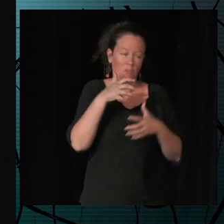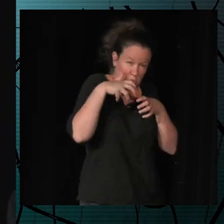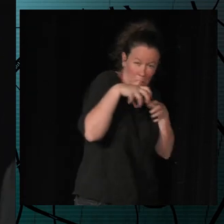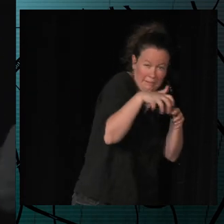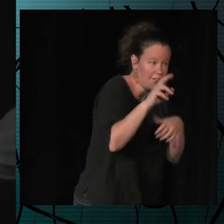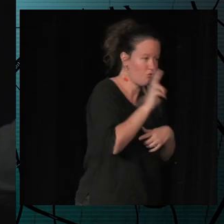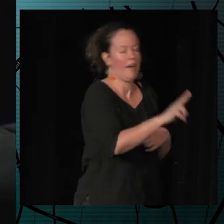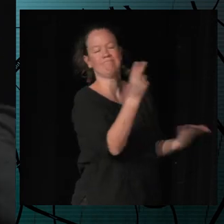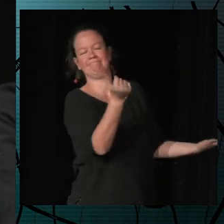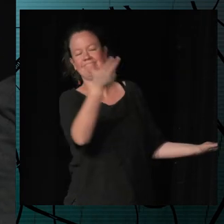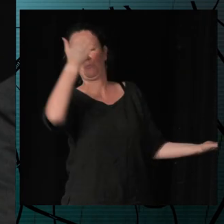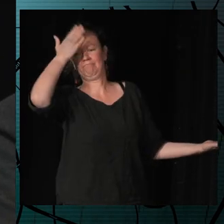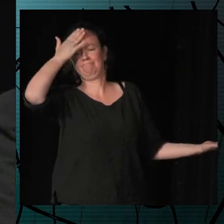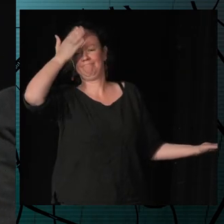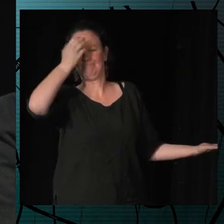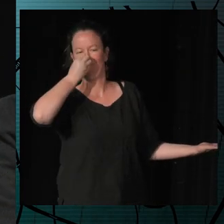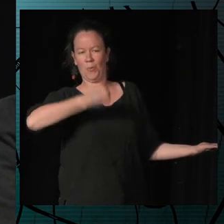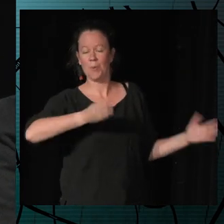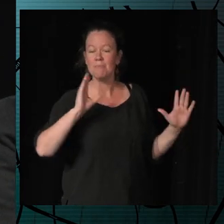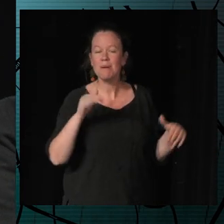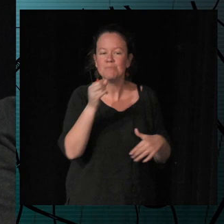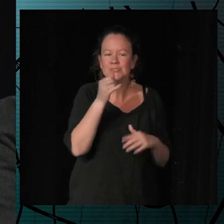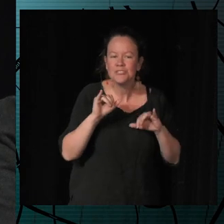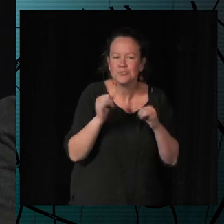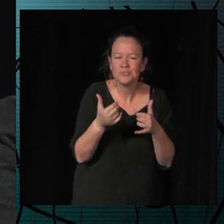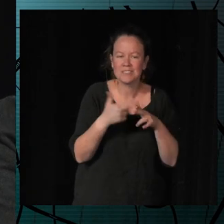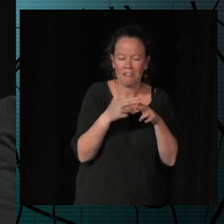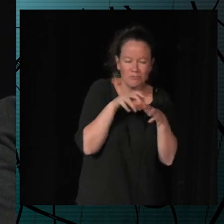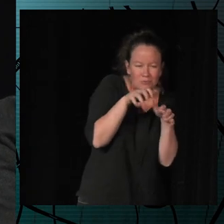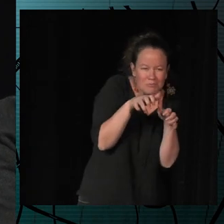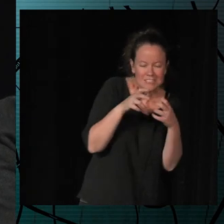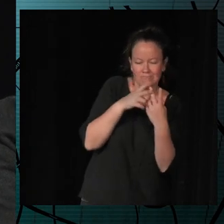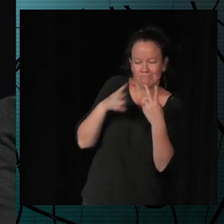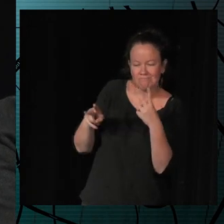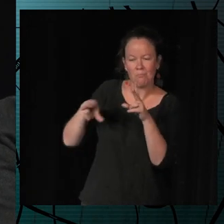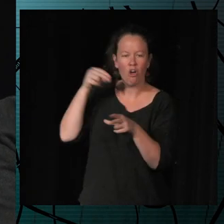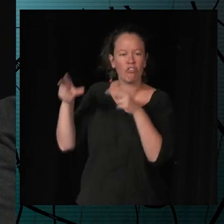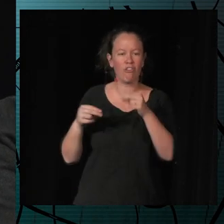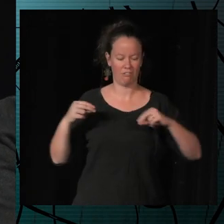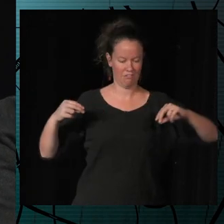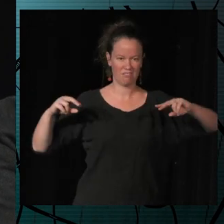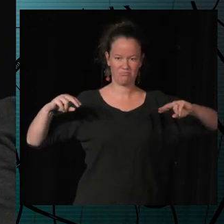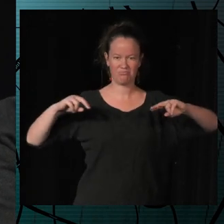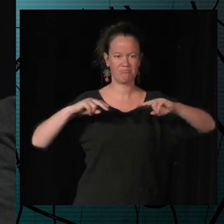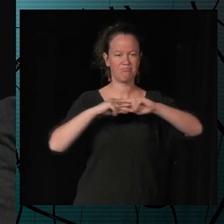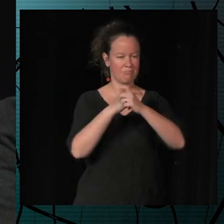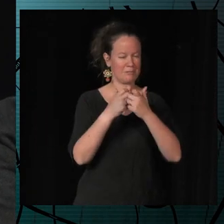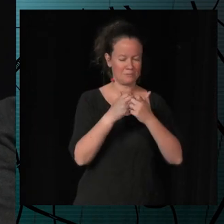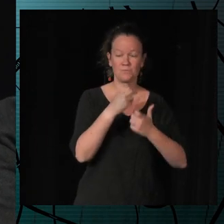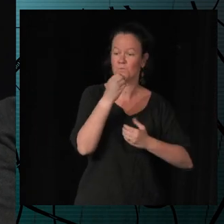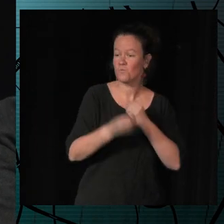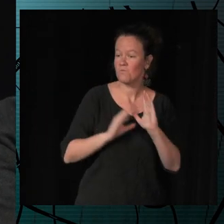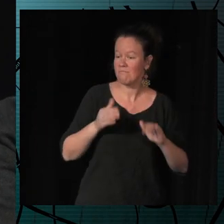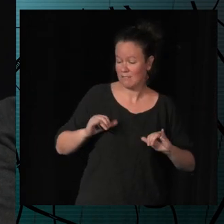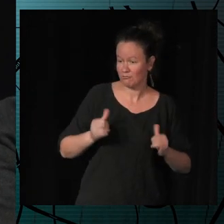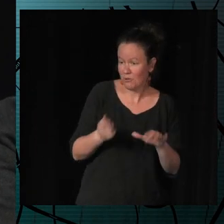ça soit de PL versus zombie à n'importe quel jeu d'horreur on sait à quoi ça ressemble que ça soit mignon ou pas même dans Minecraft aujourd'hui oui mais dans Minecraft clairement